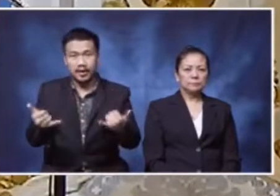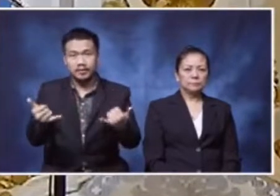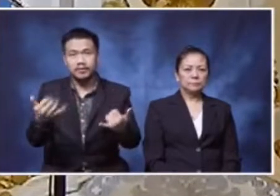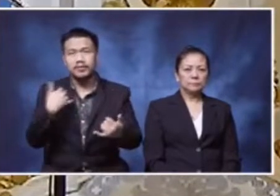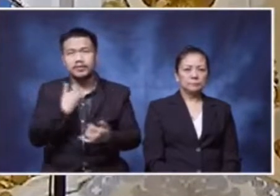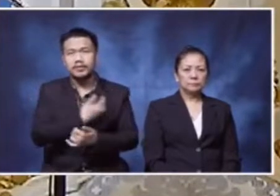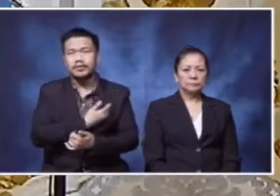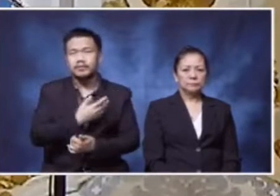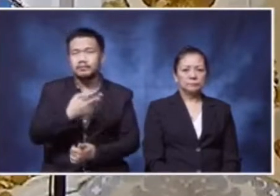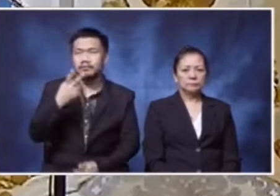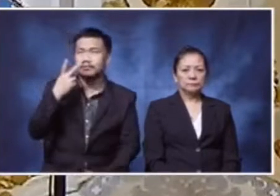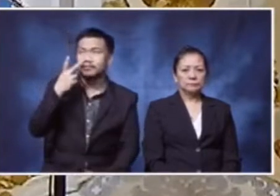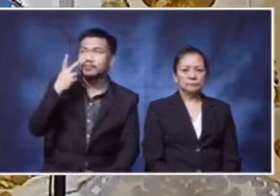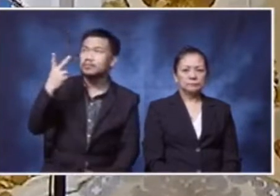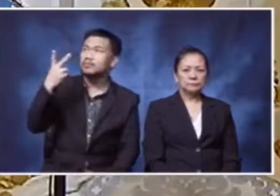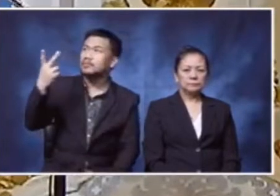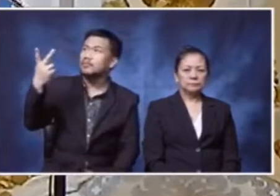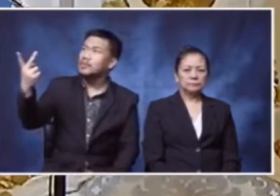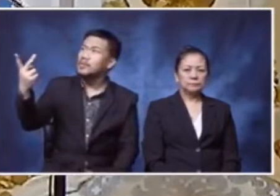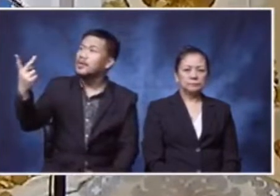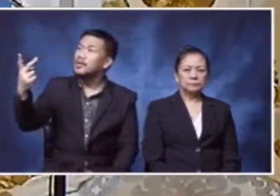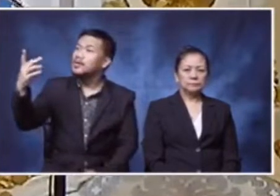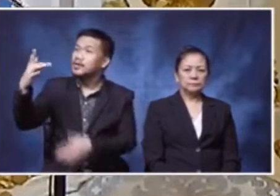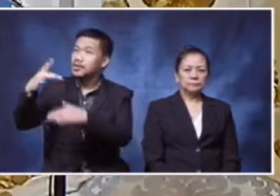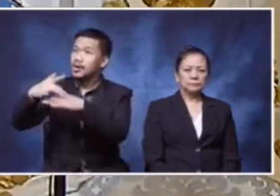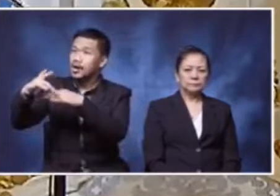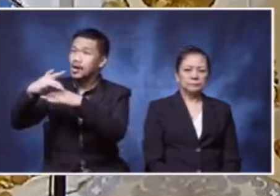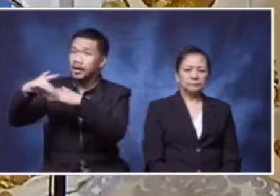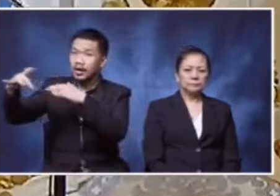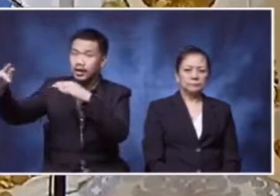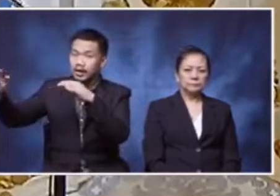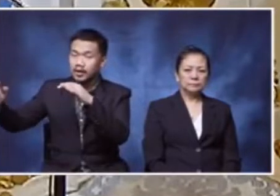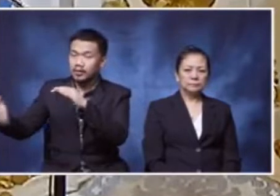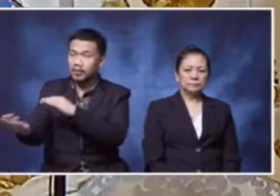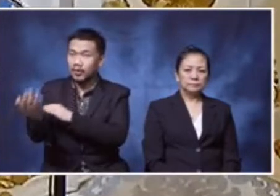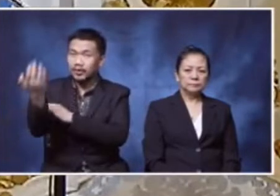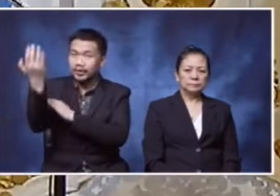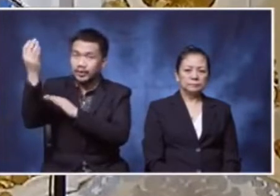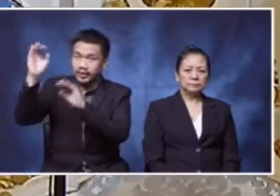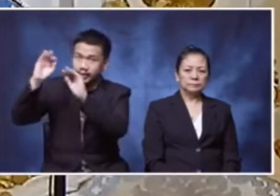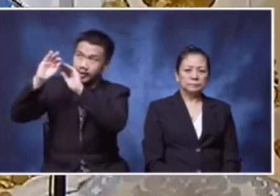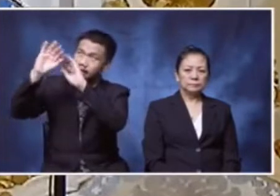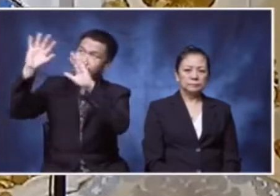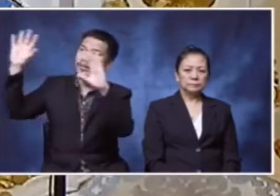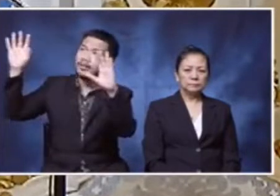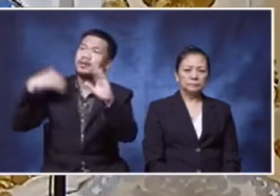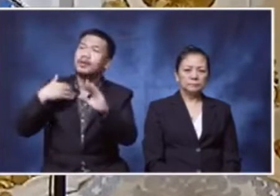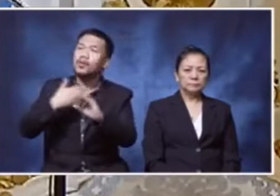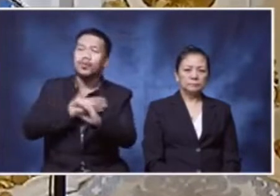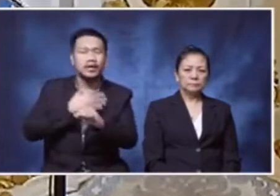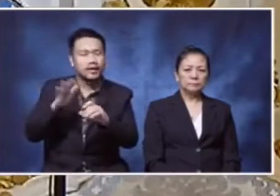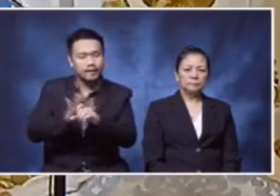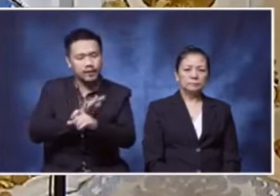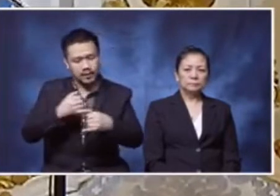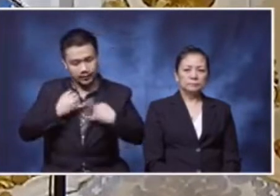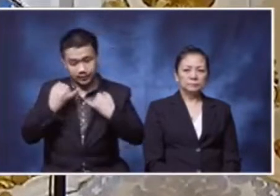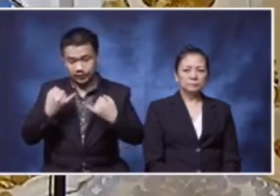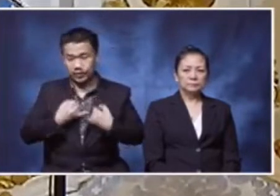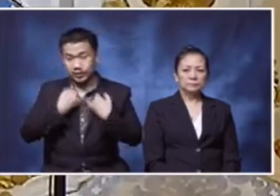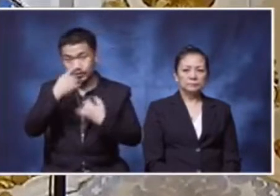susulyapan na natin ang unang sinag ng umaga, lubos tayong nasisiyahan sapagkat abot tanaw na